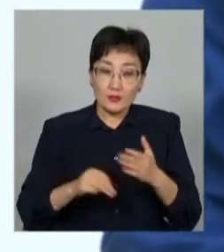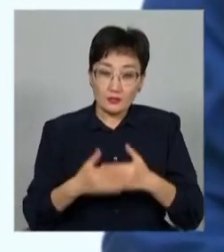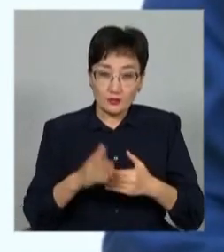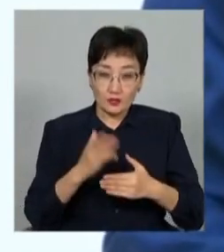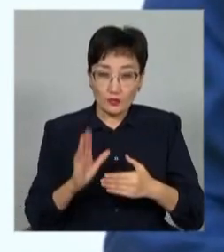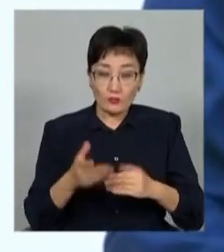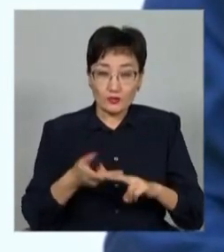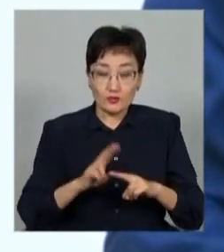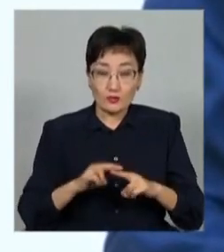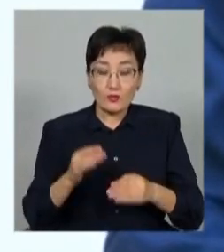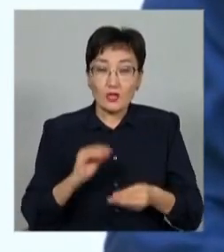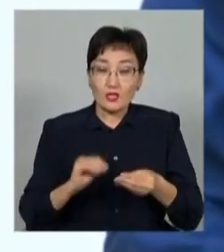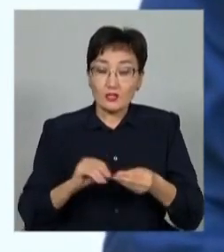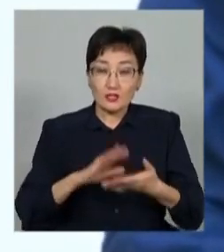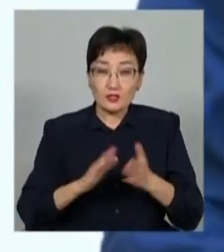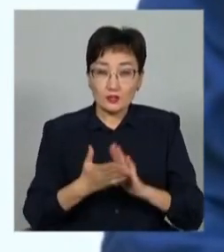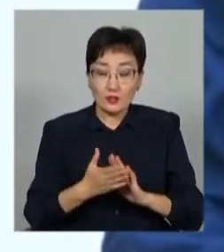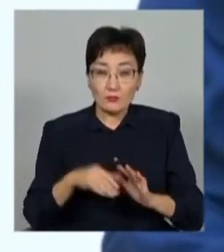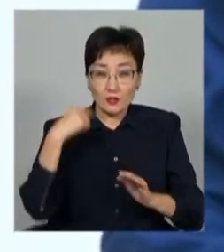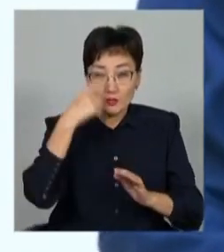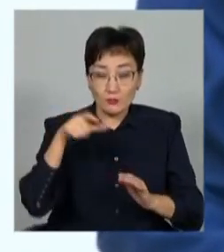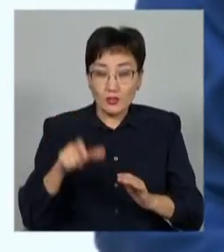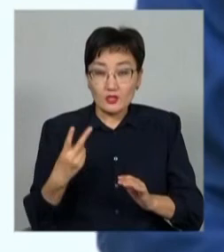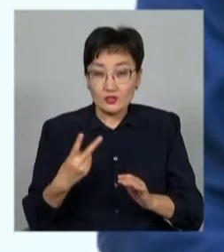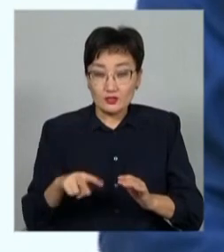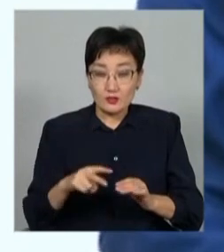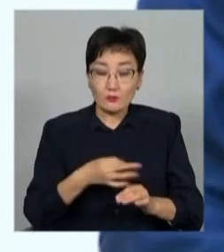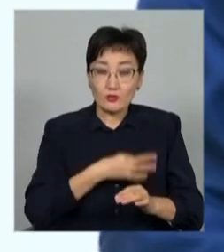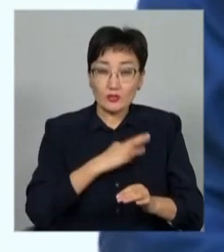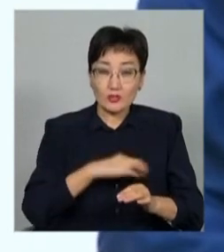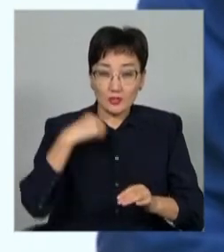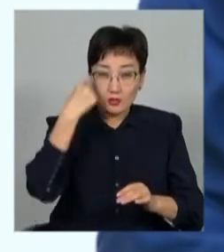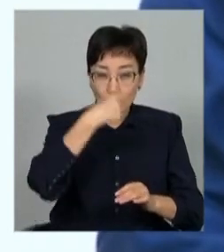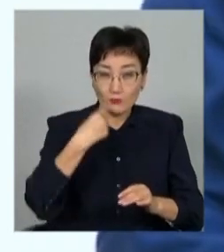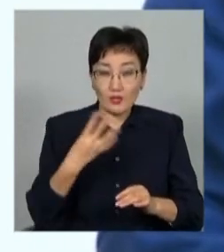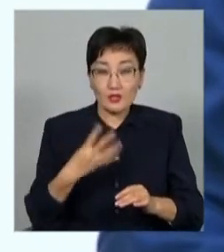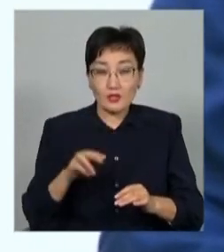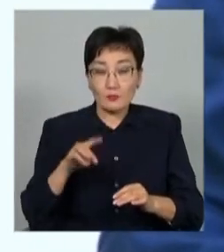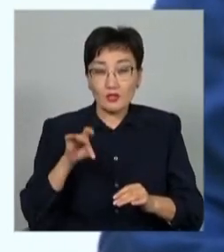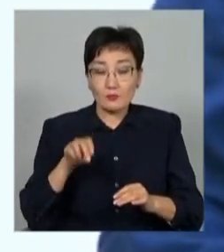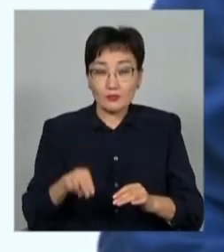салынады. Бұзушылық қайталанатын жағдайда жеке тұлғаларға 20, лауазымды